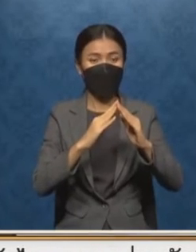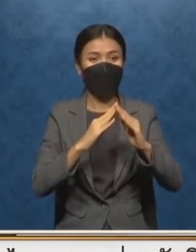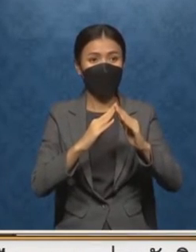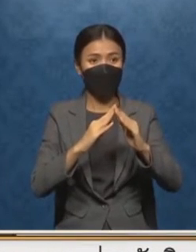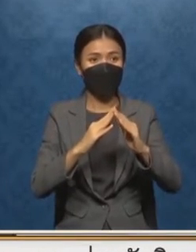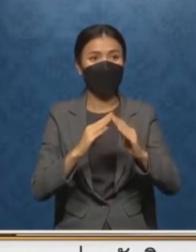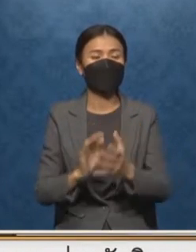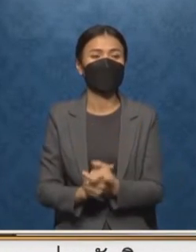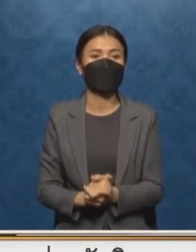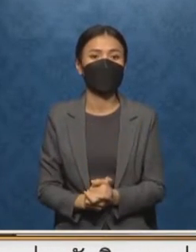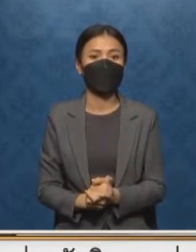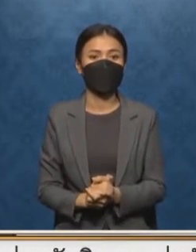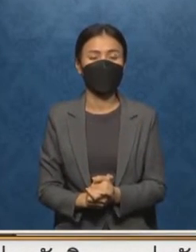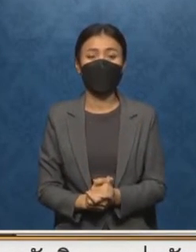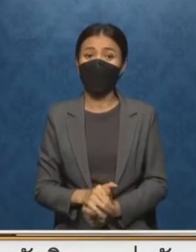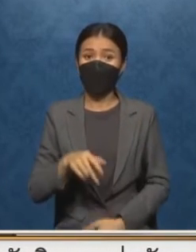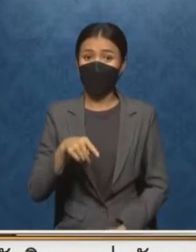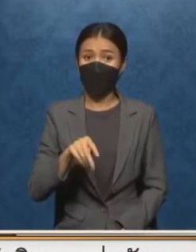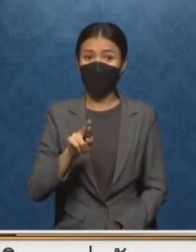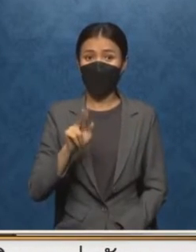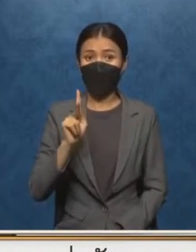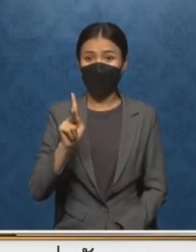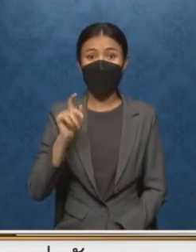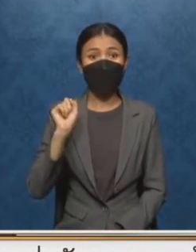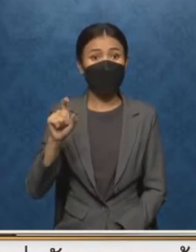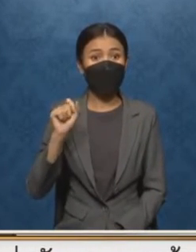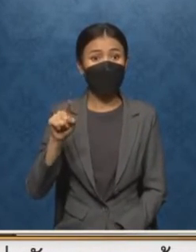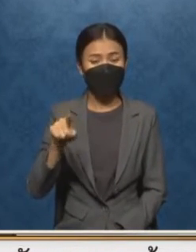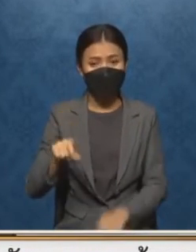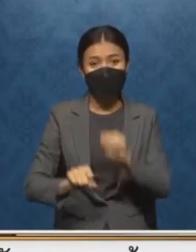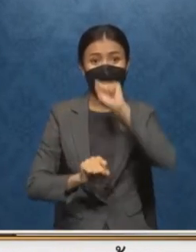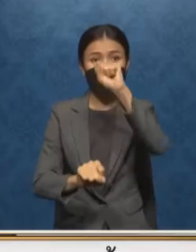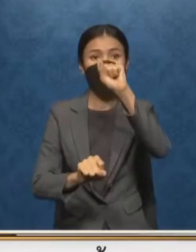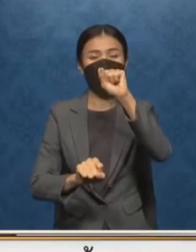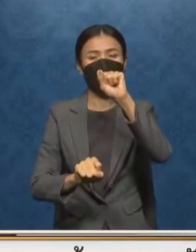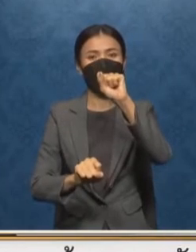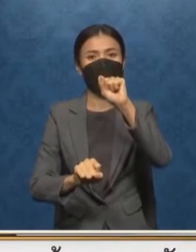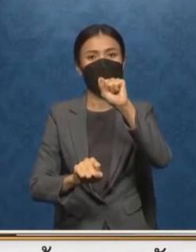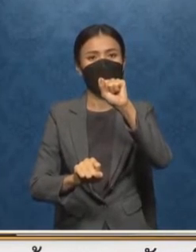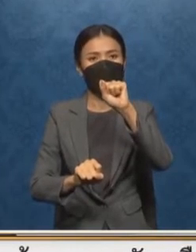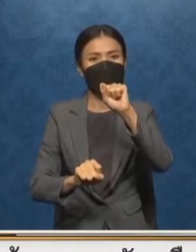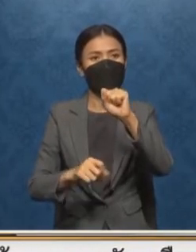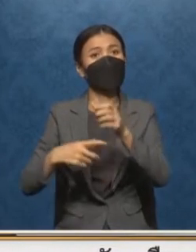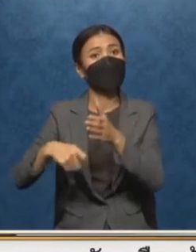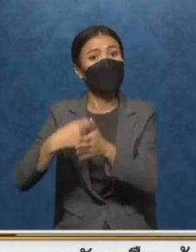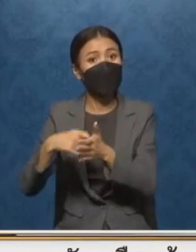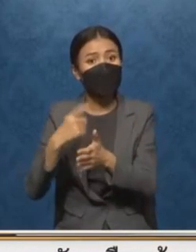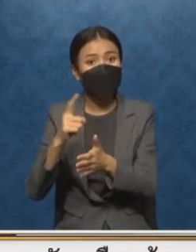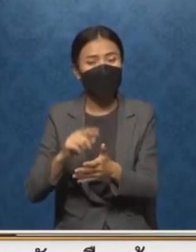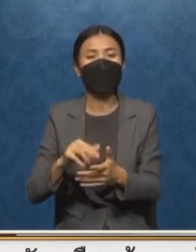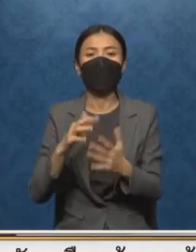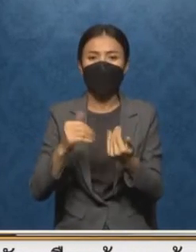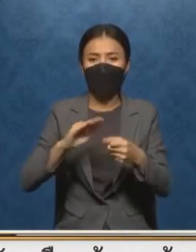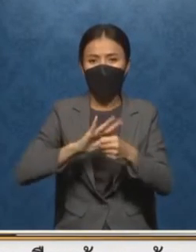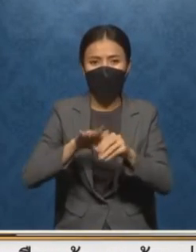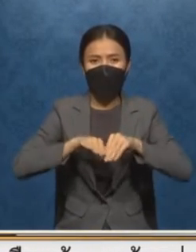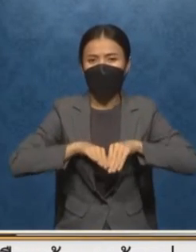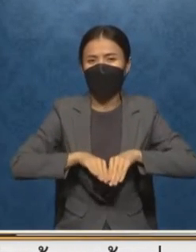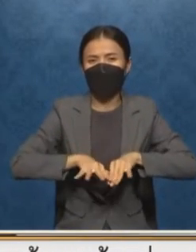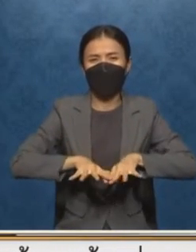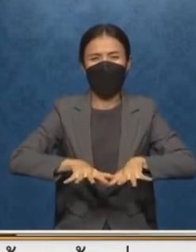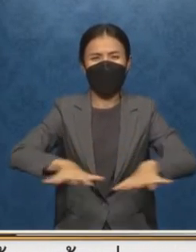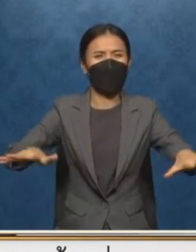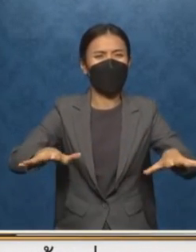ประกาศใช้ปกาจุกเฉิญนี้ ก็ให้เหุผลว่าสถานการณวิกฤษจะต้องยกระดับมาตรการถึงขั้น